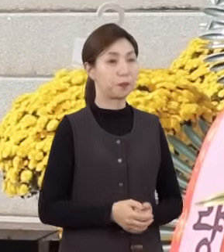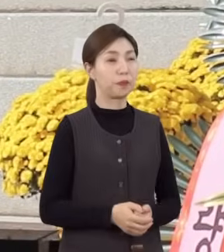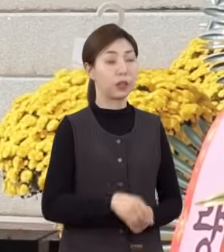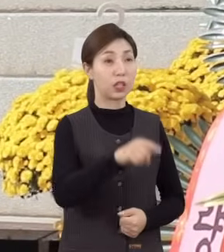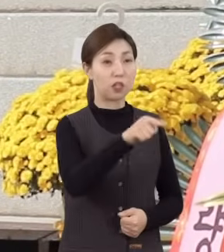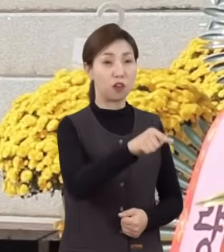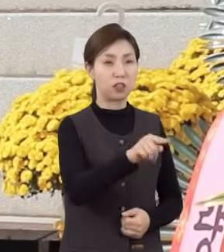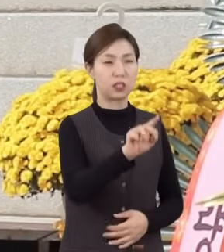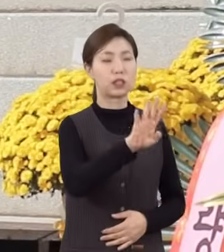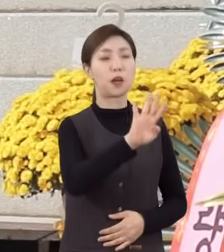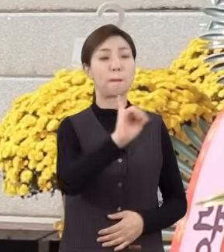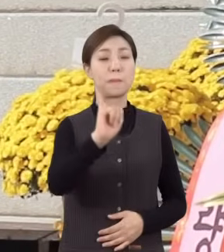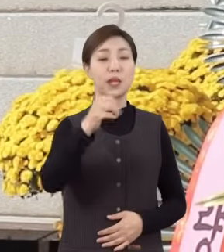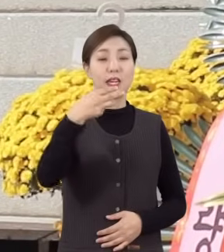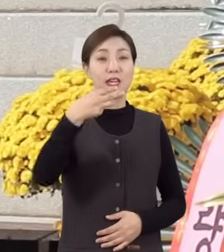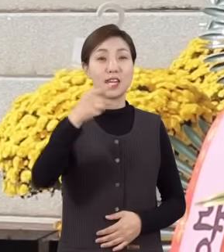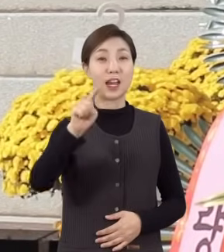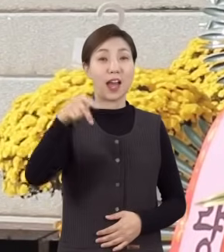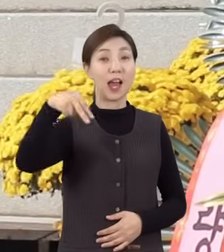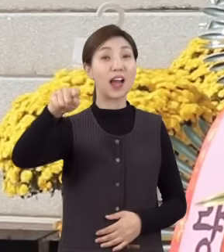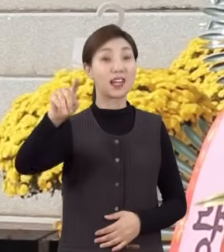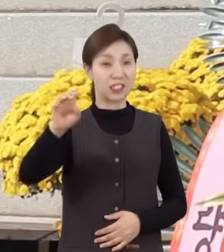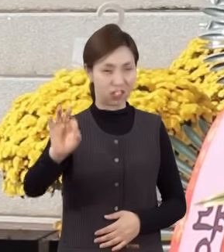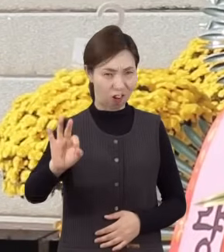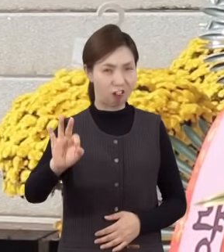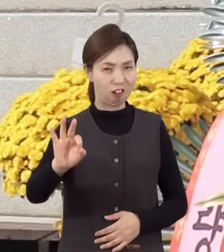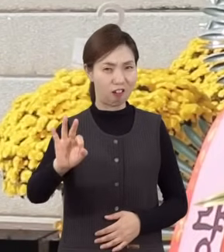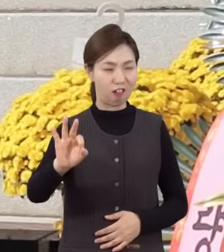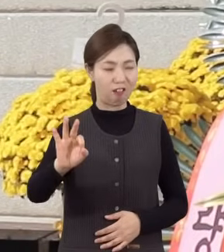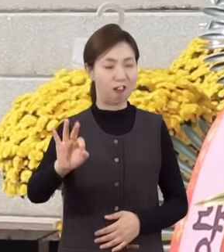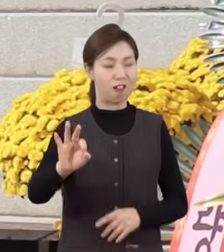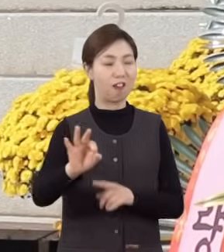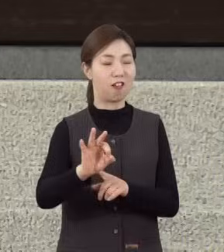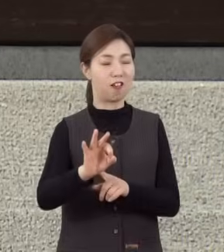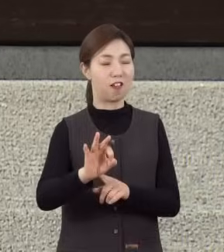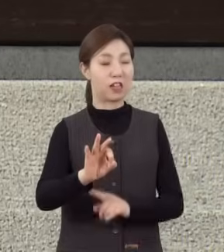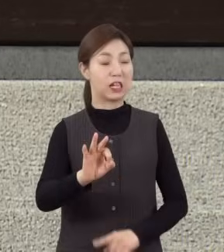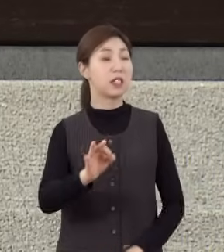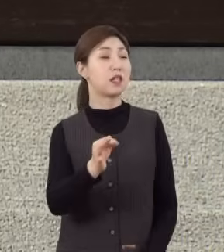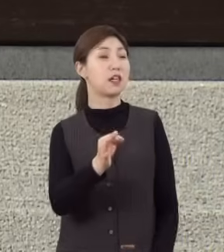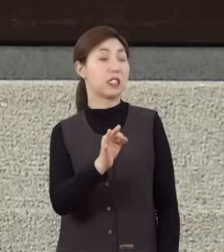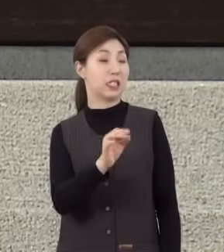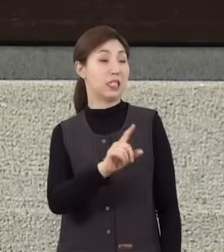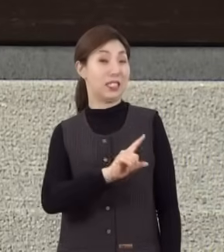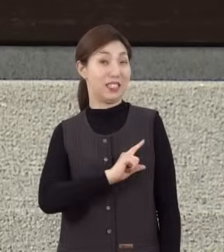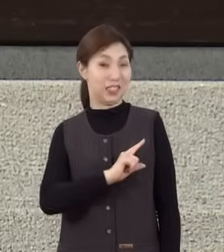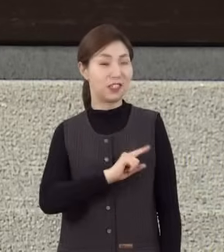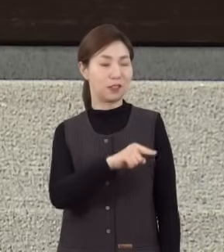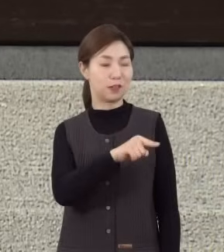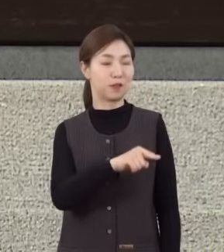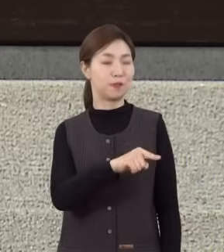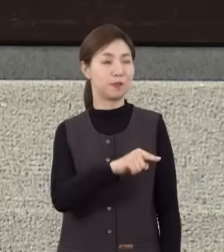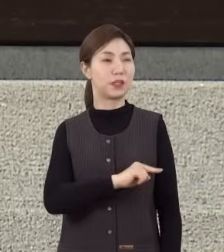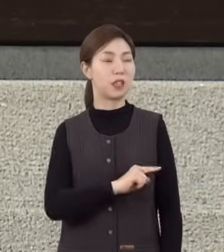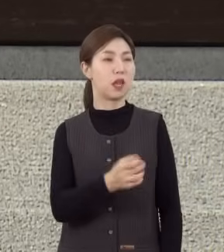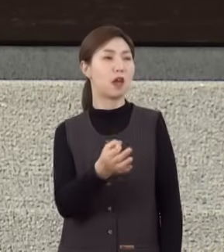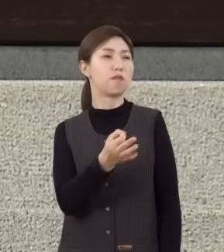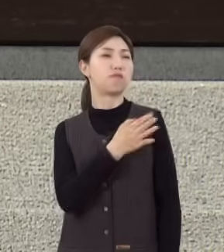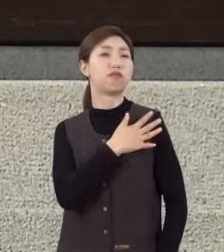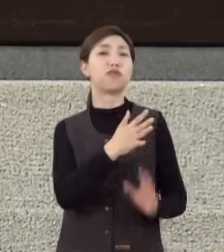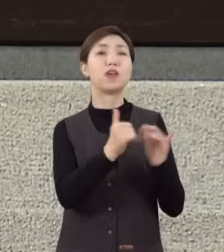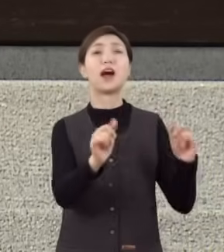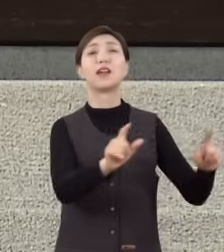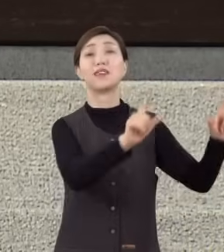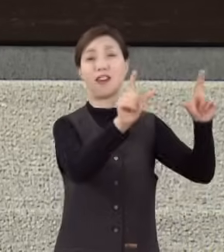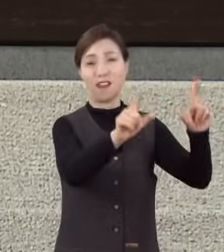부처님, 저기는 비라선이라는 이름을 가진 큰 부잣집, 큰 부자의 집입니다.